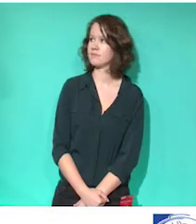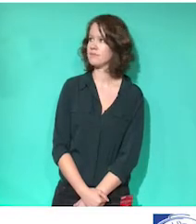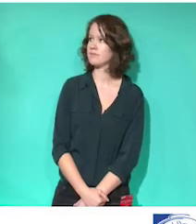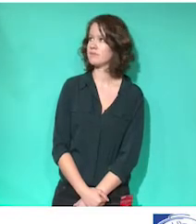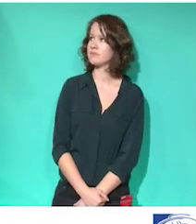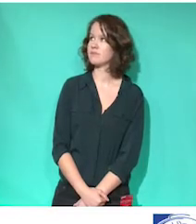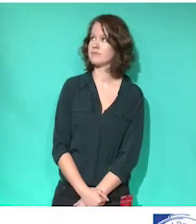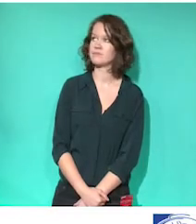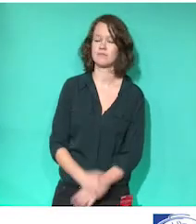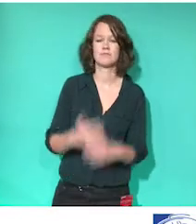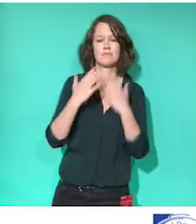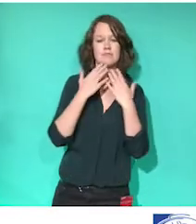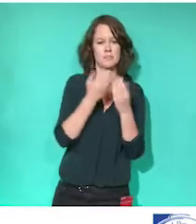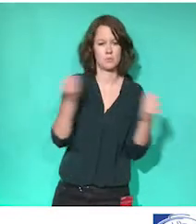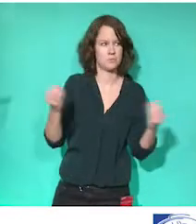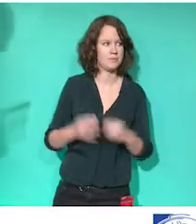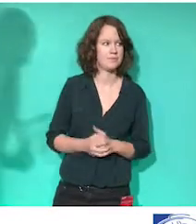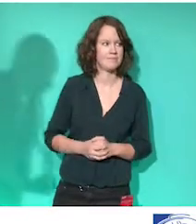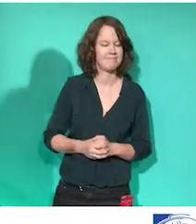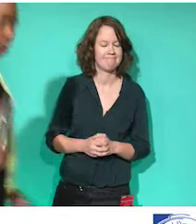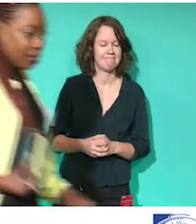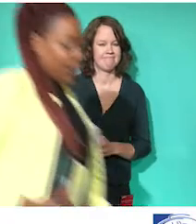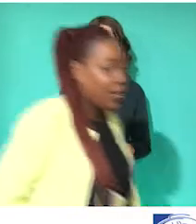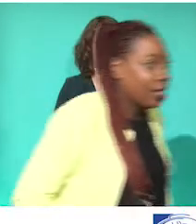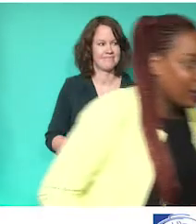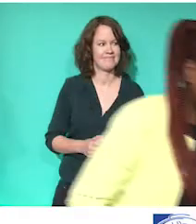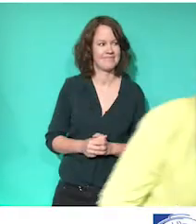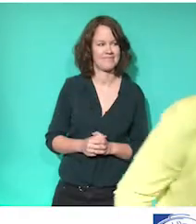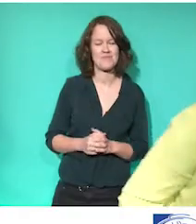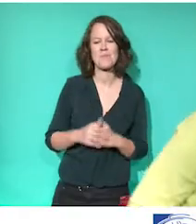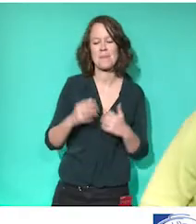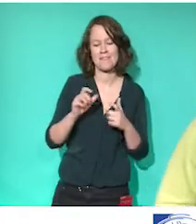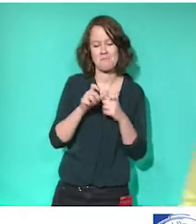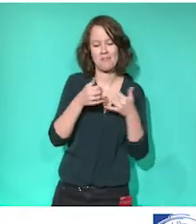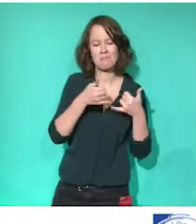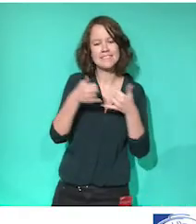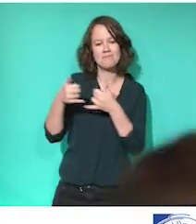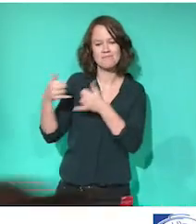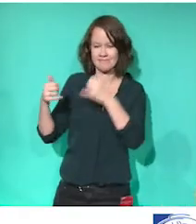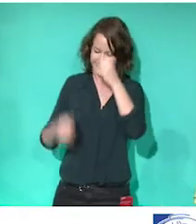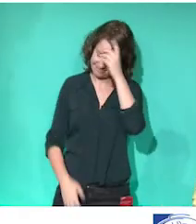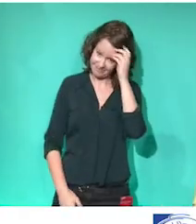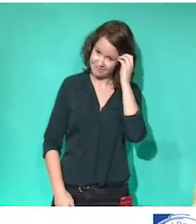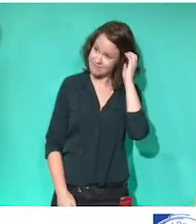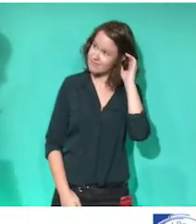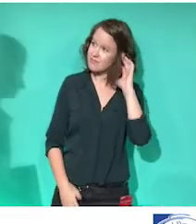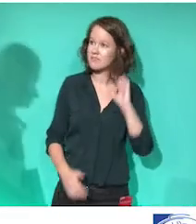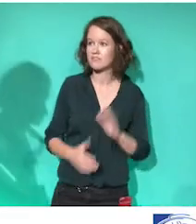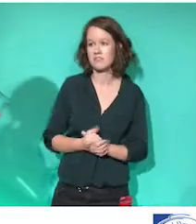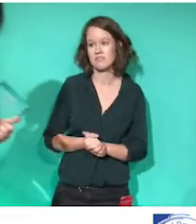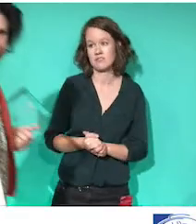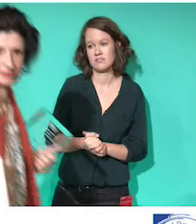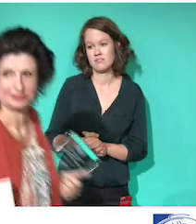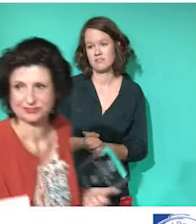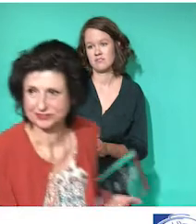Merci beaucoup. Alors, deuxième série de récompenses remis par